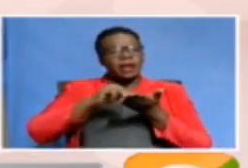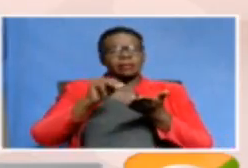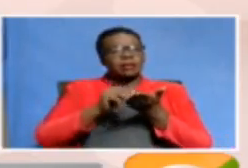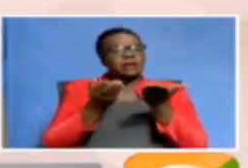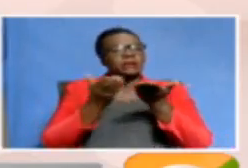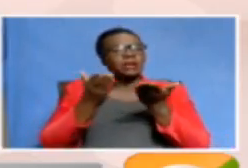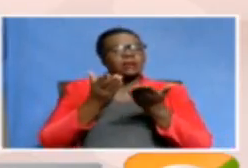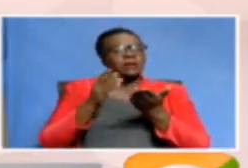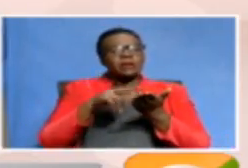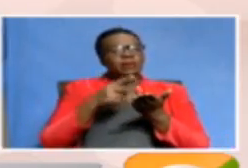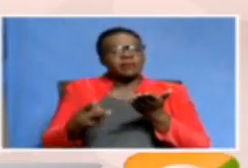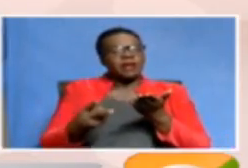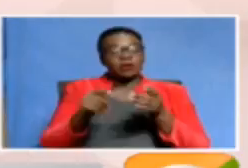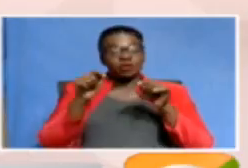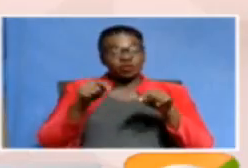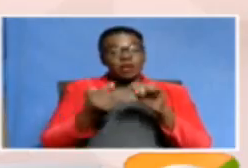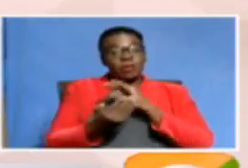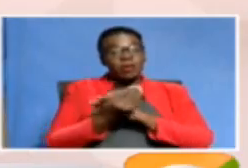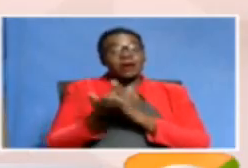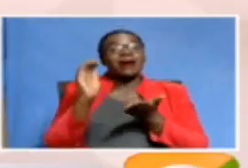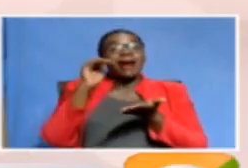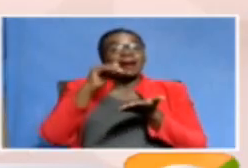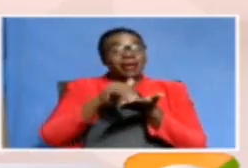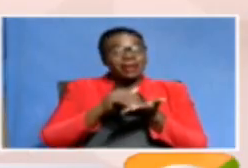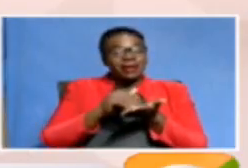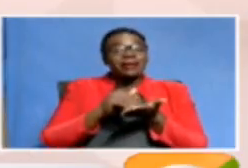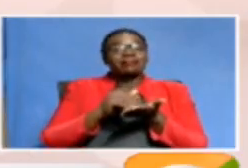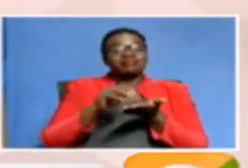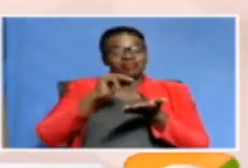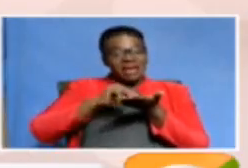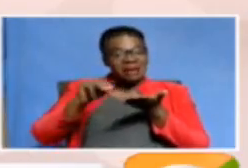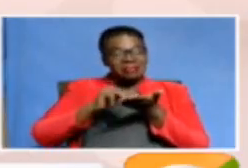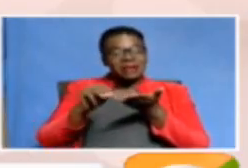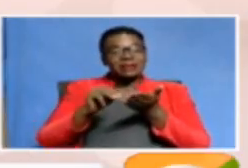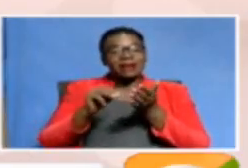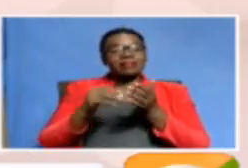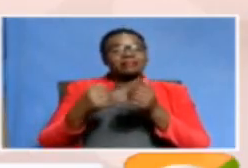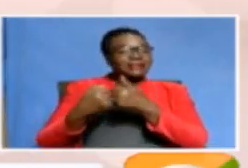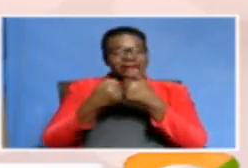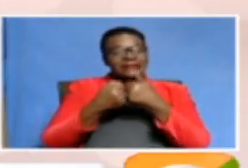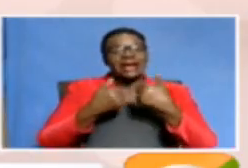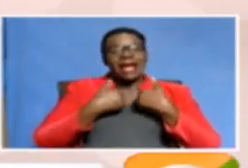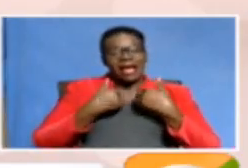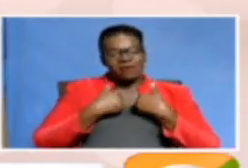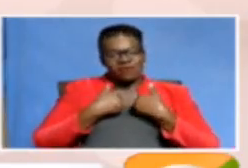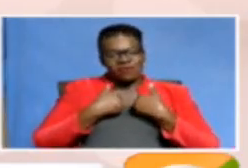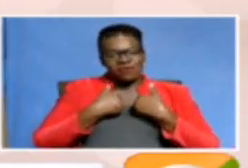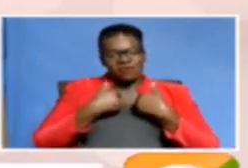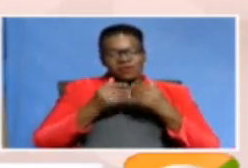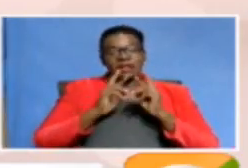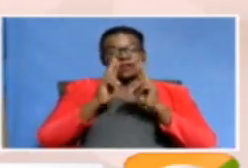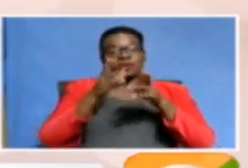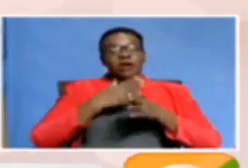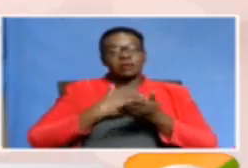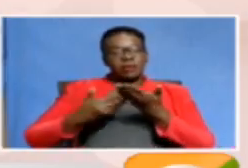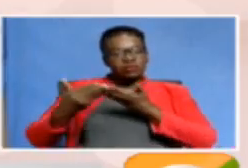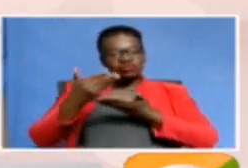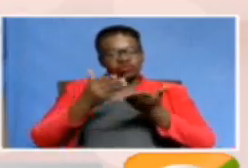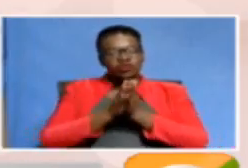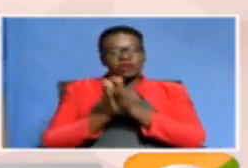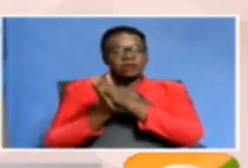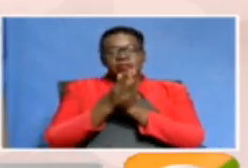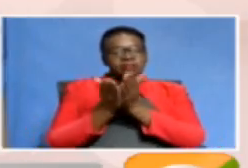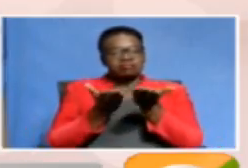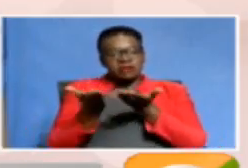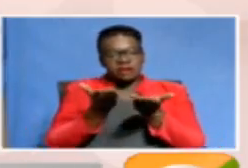M-Pesa, leo asubuhi pia mtandao huo wa kutuma na kupokea pesa ulitatizika. Derek Ngaira alizungumza na wafanyabiashara na